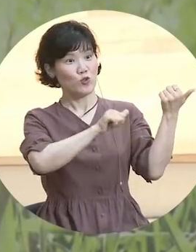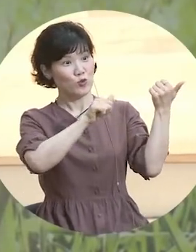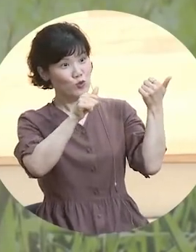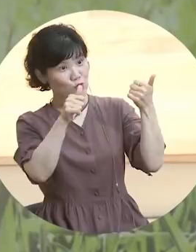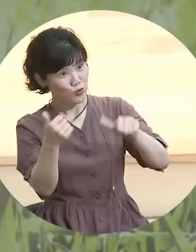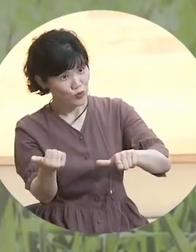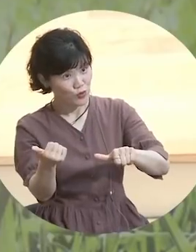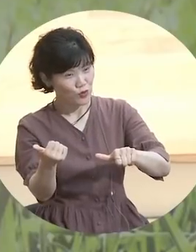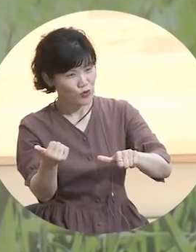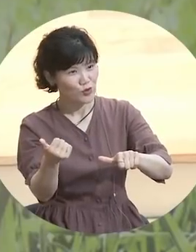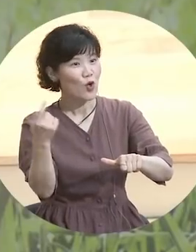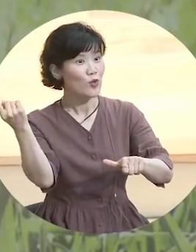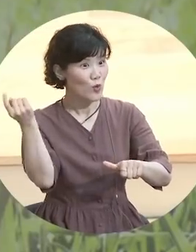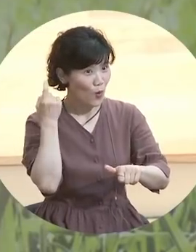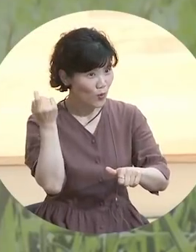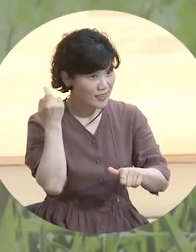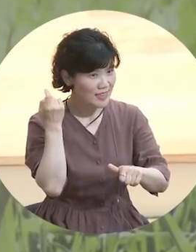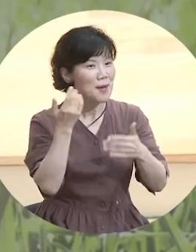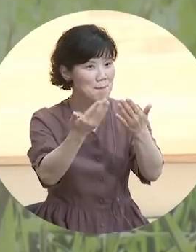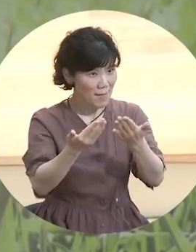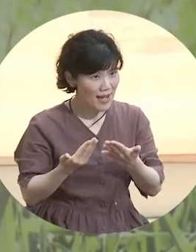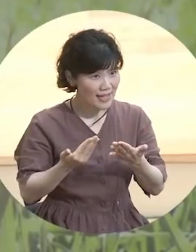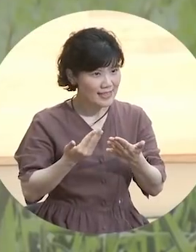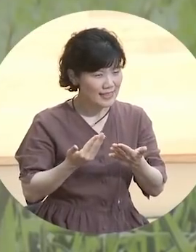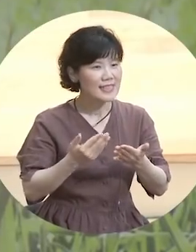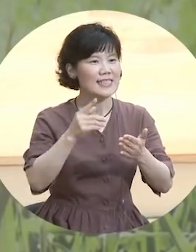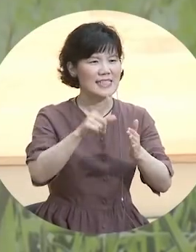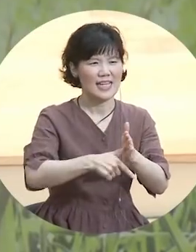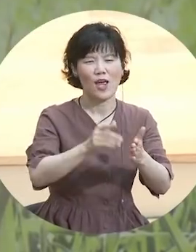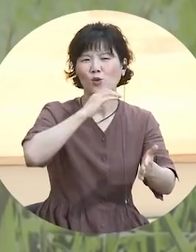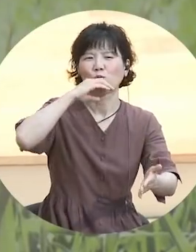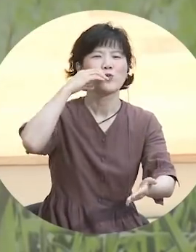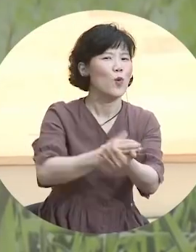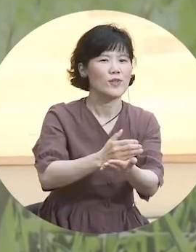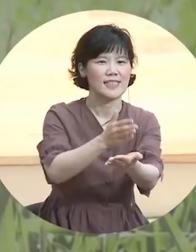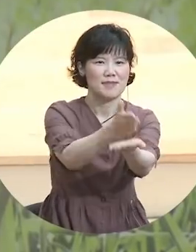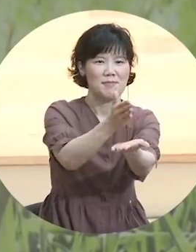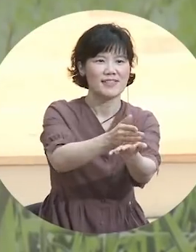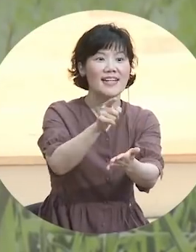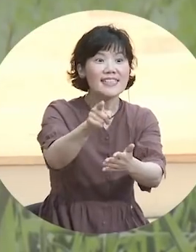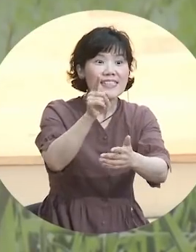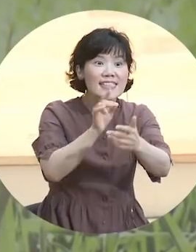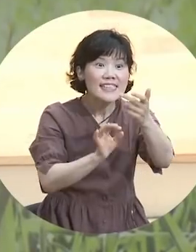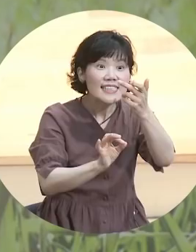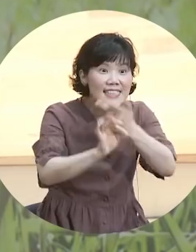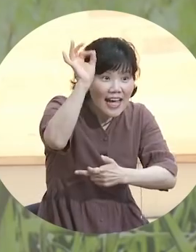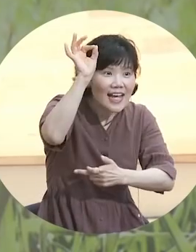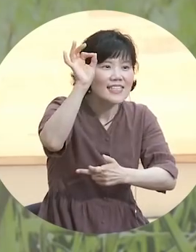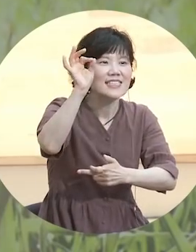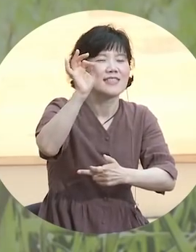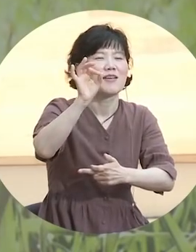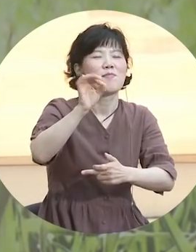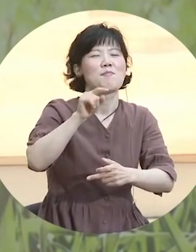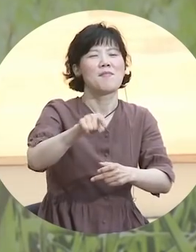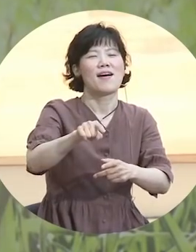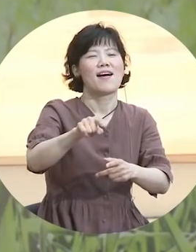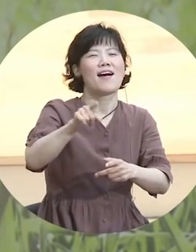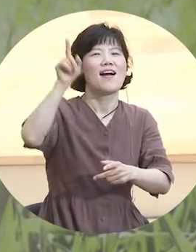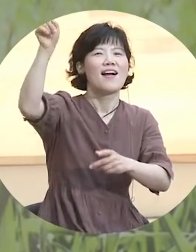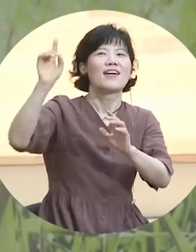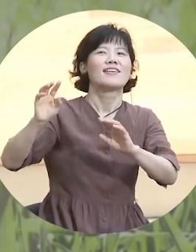사망이라는 부고를 접하게 될 것입니다. 그런데 여러분 그때 절대 속지 마십시오. 저는 그날 아침 그 어느 때보다